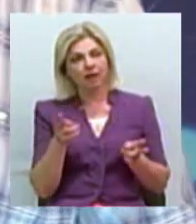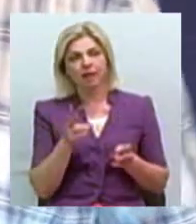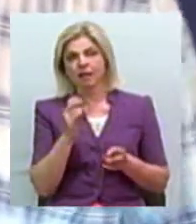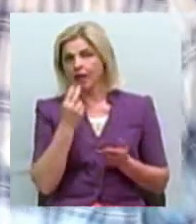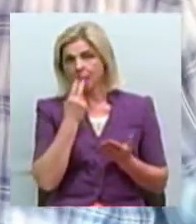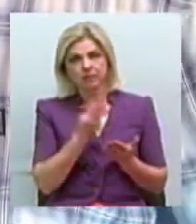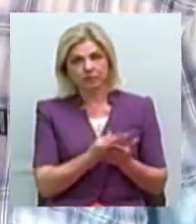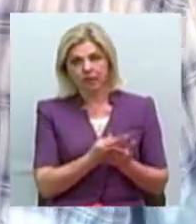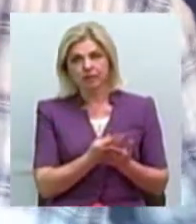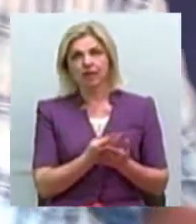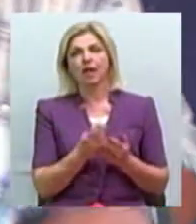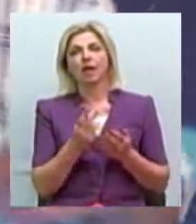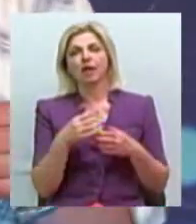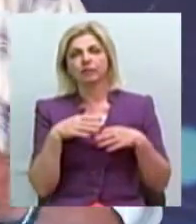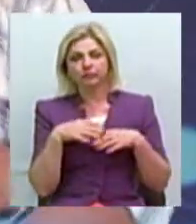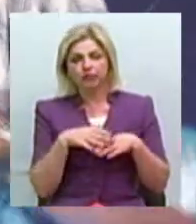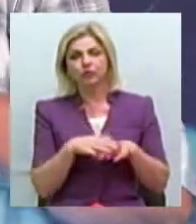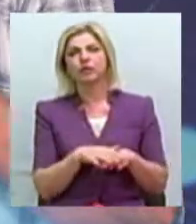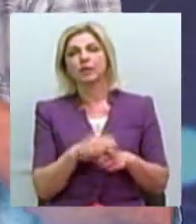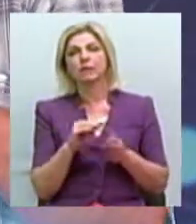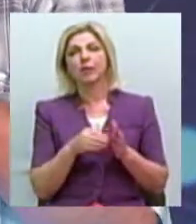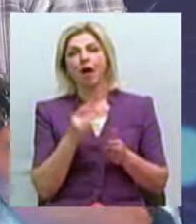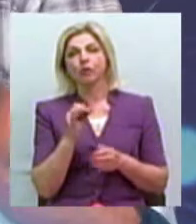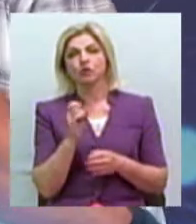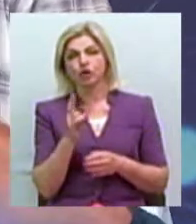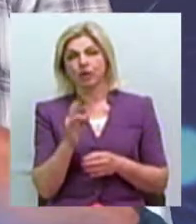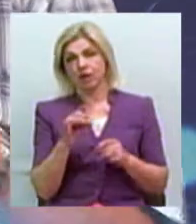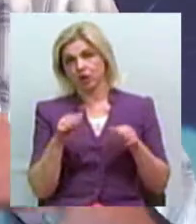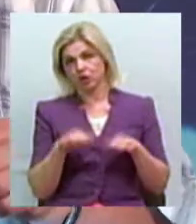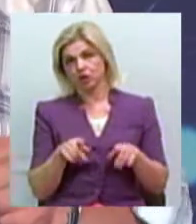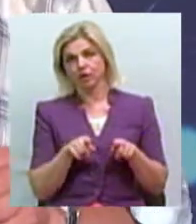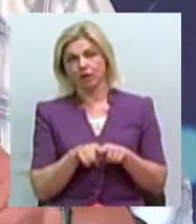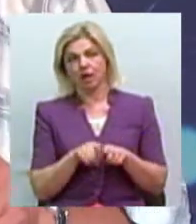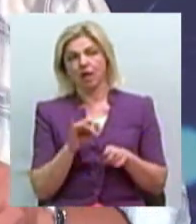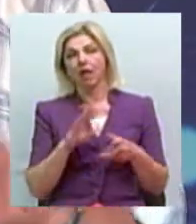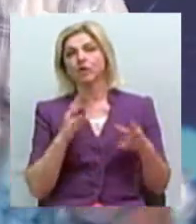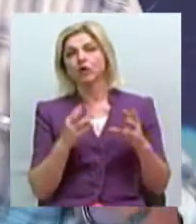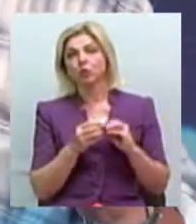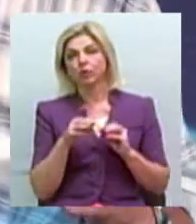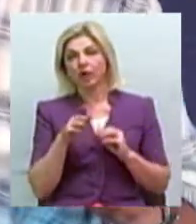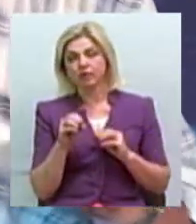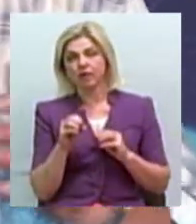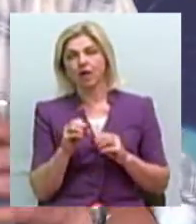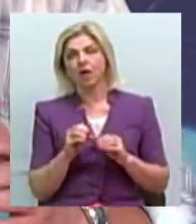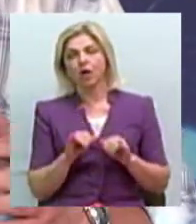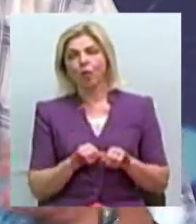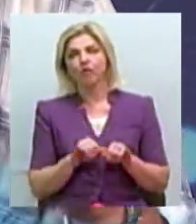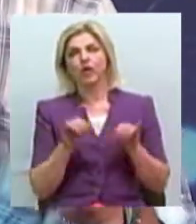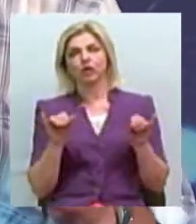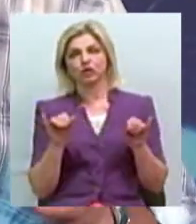посмотрел статистический справочник и решил так. И в результате завысил